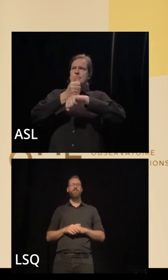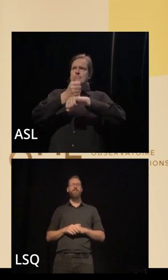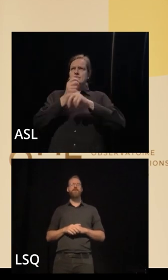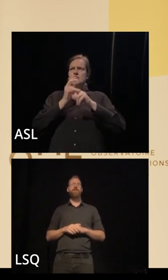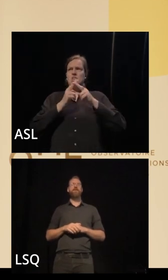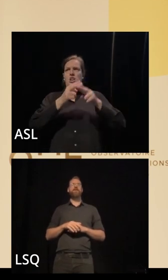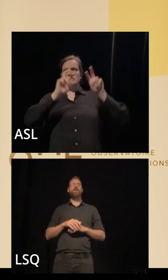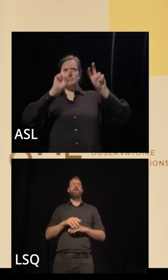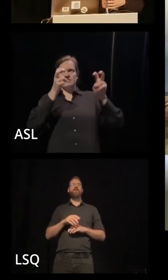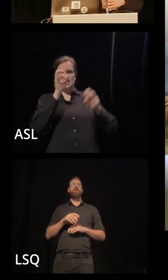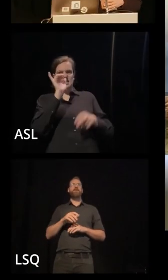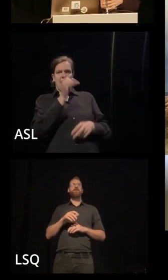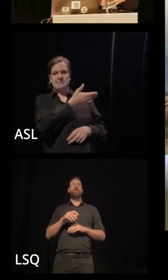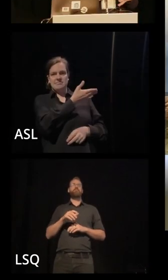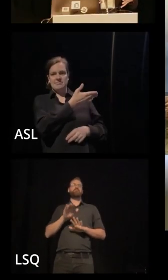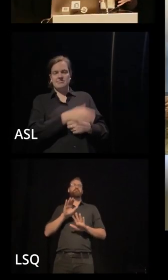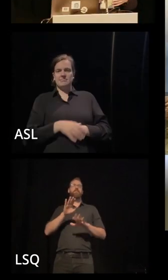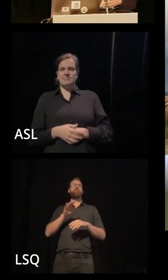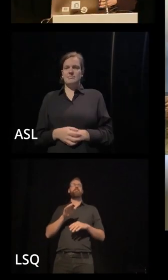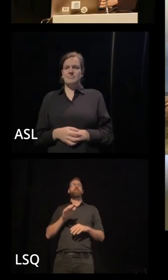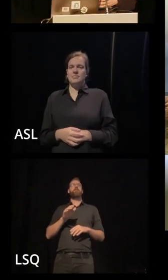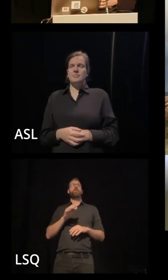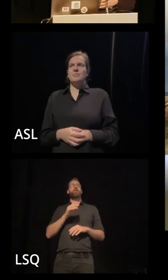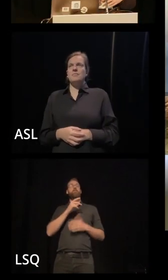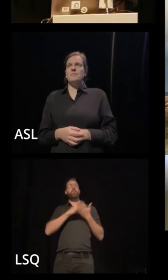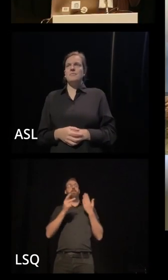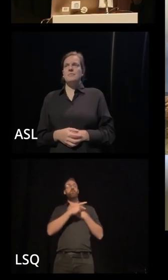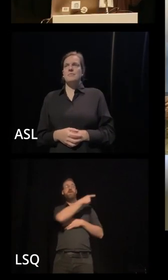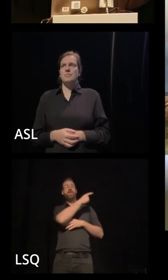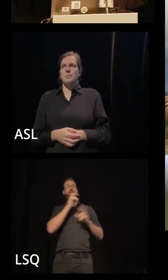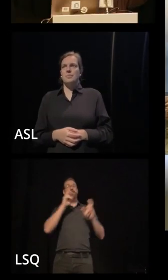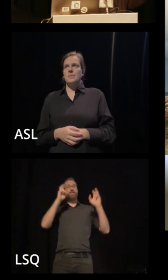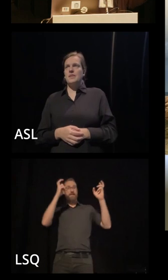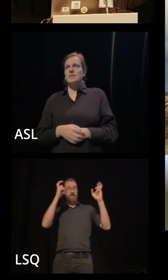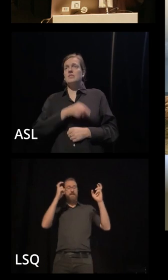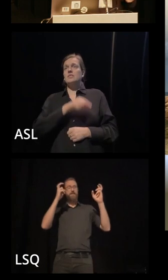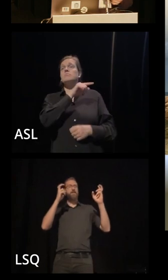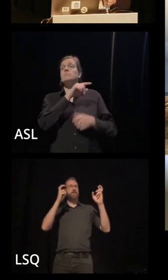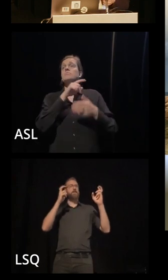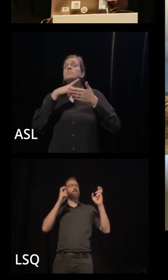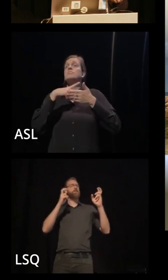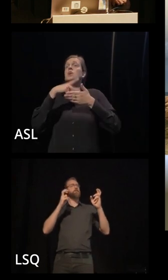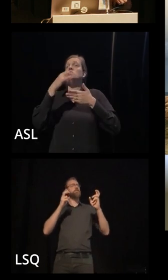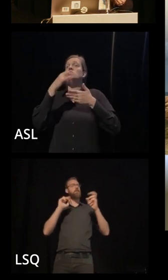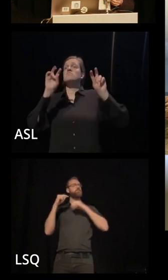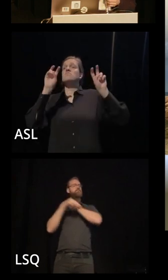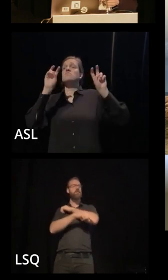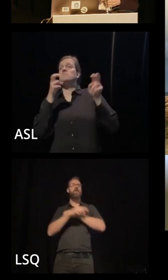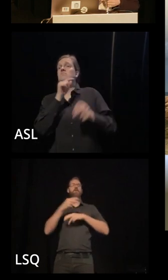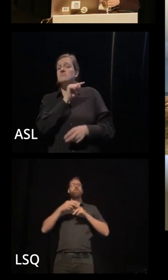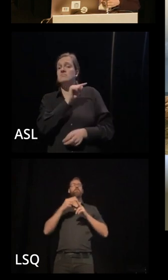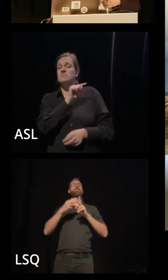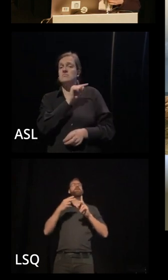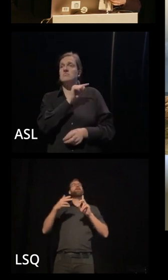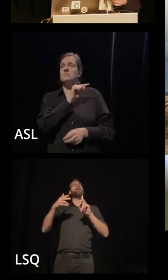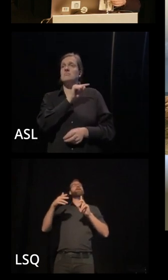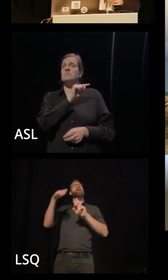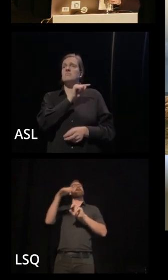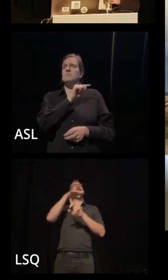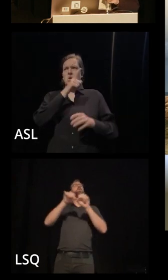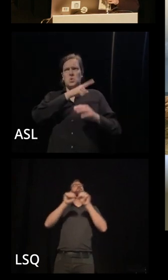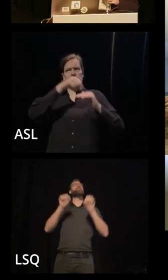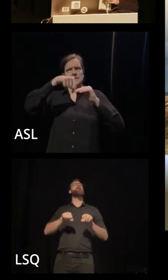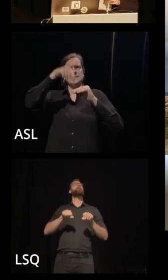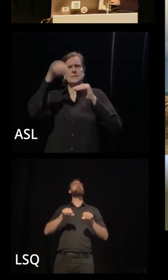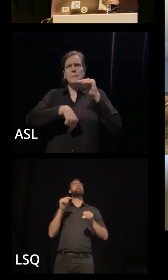fait, d'abord, si je me réfère au titre de ce projet, je vais vous le présenter dans son ensemble. Écosystème, c'est un titre qui